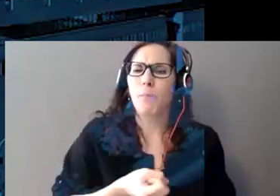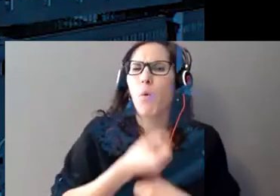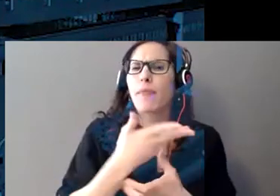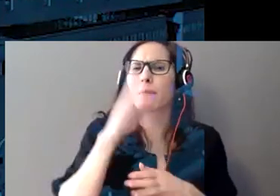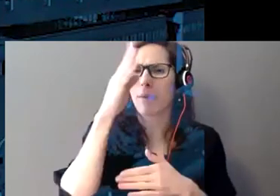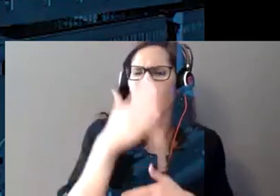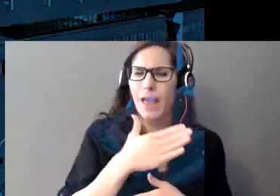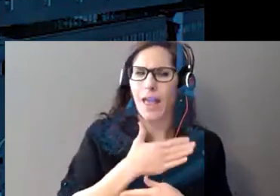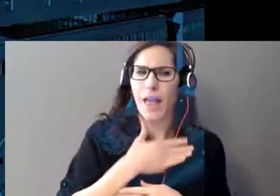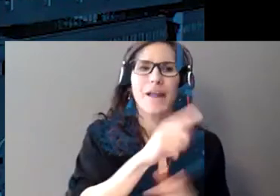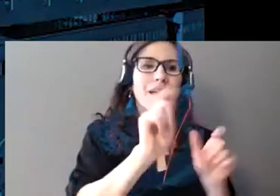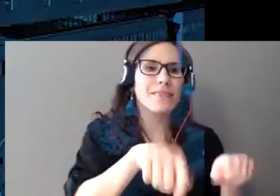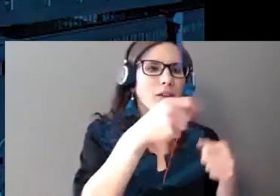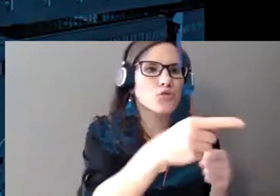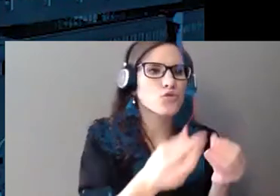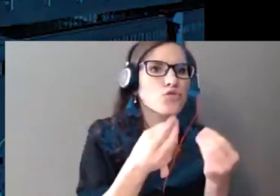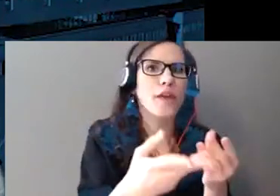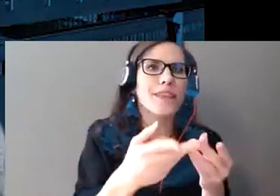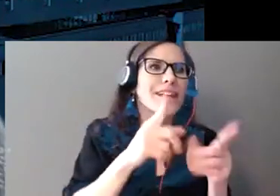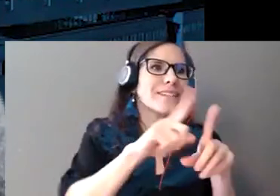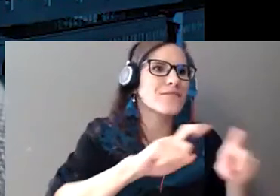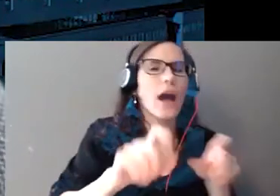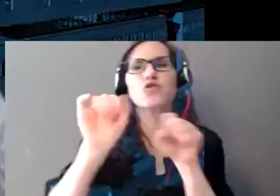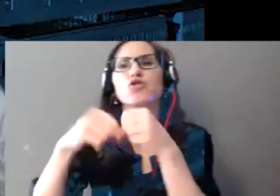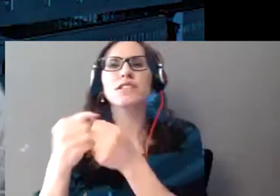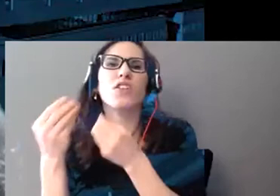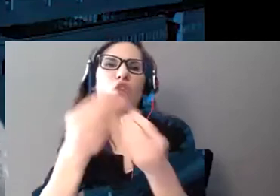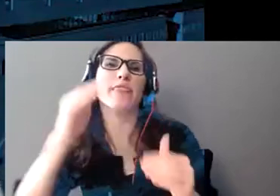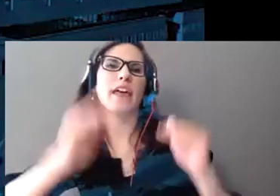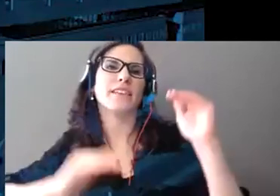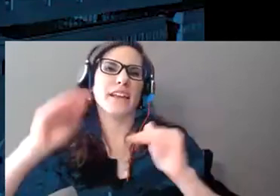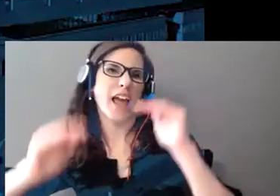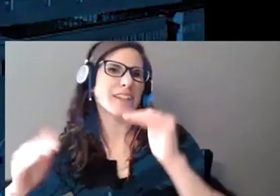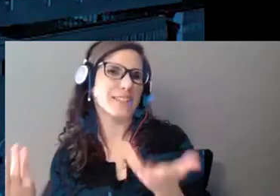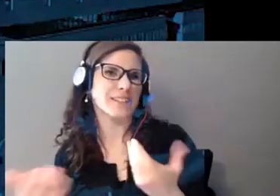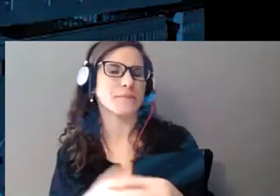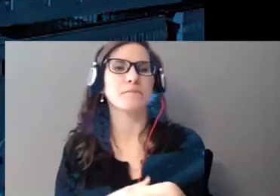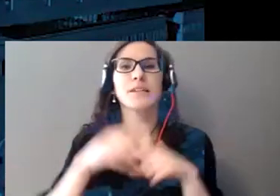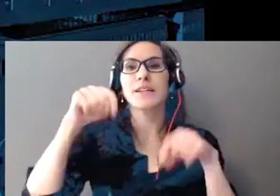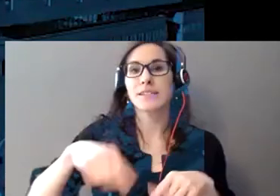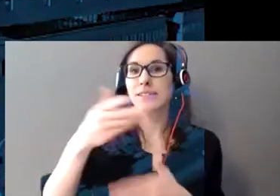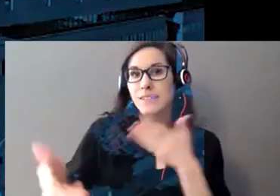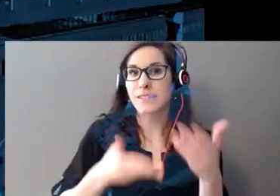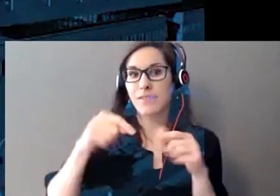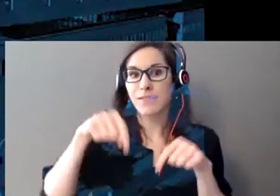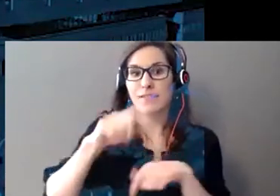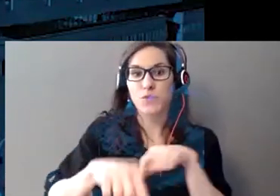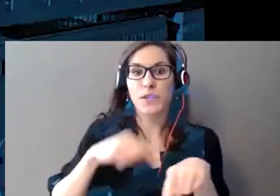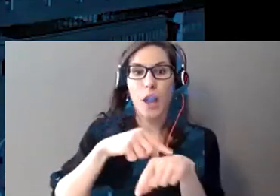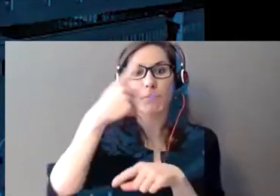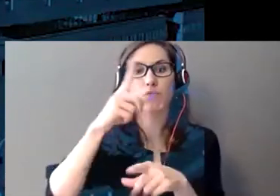société en fait des inégalités la tradition de service aux étudiants en situation de handicap à l'UQAM elle date de 1985